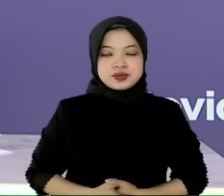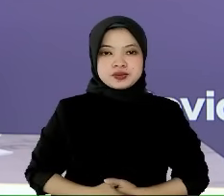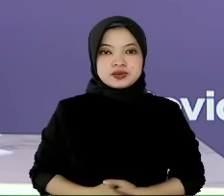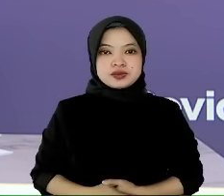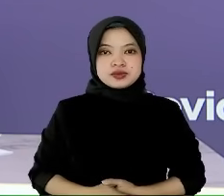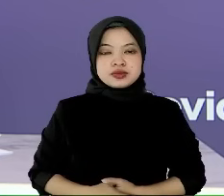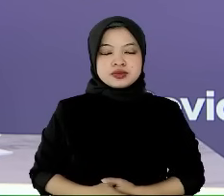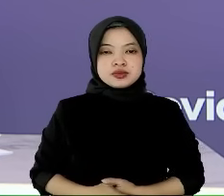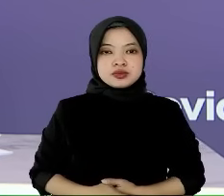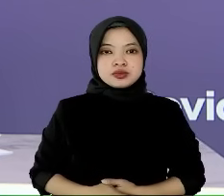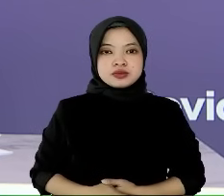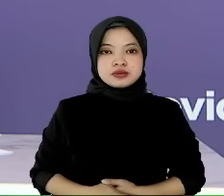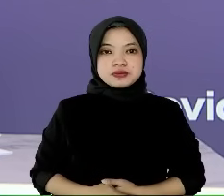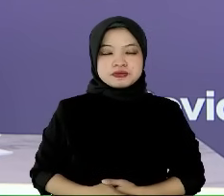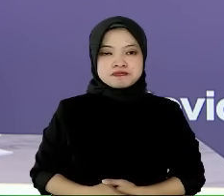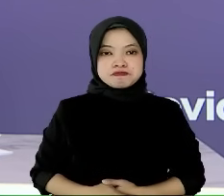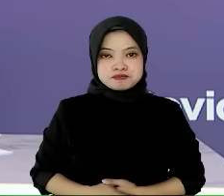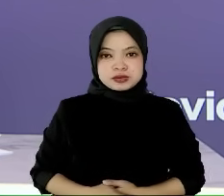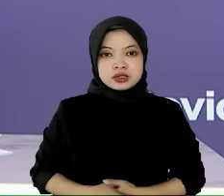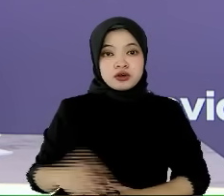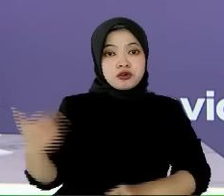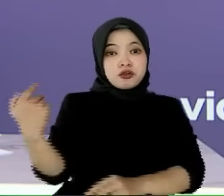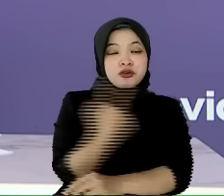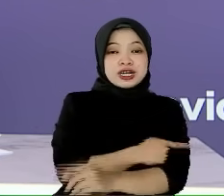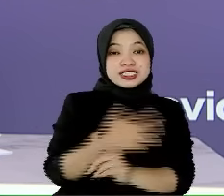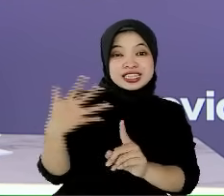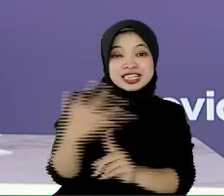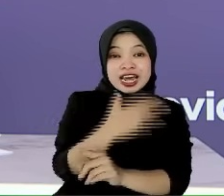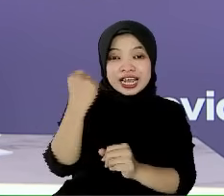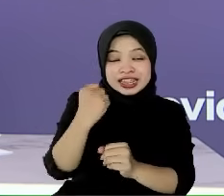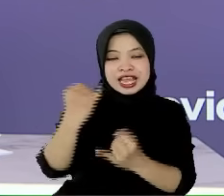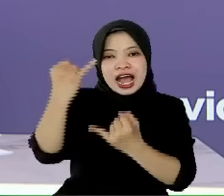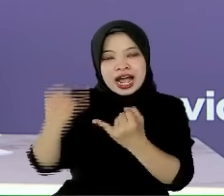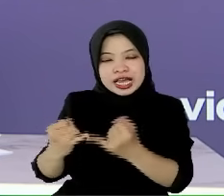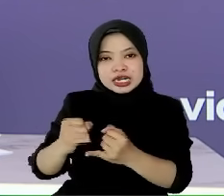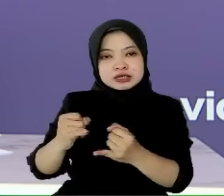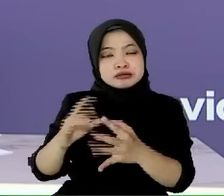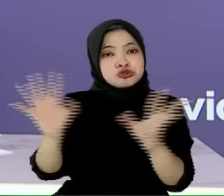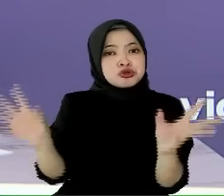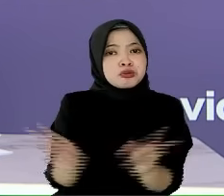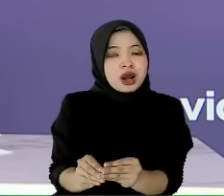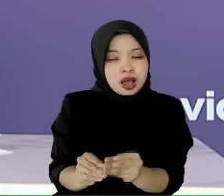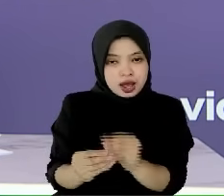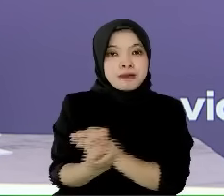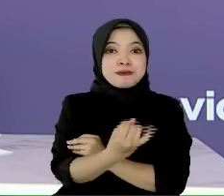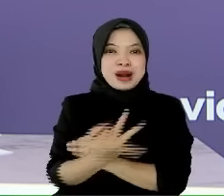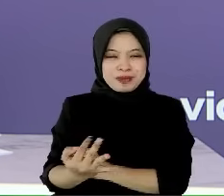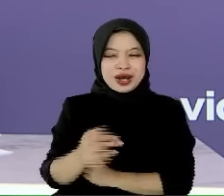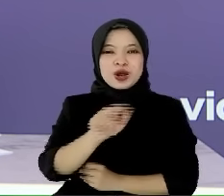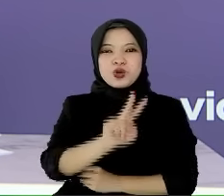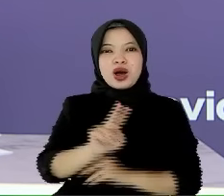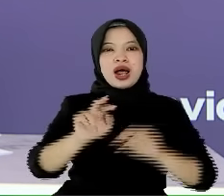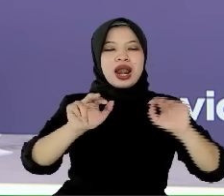dosis kedua. Adapun target total vaksinasi sampai tahap akhir yaitu adalah